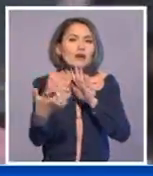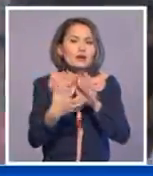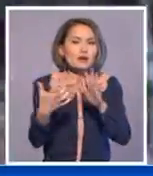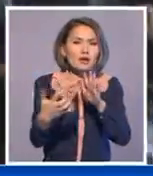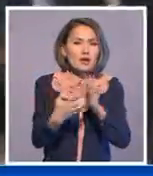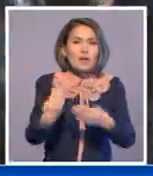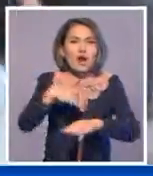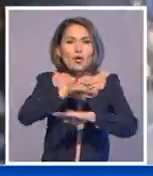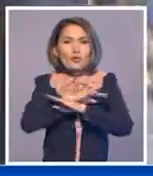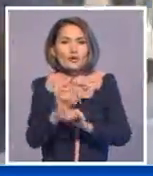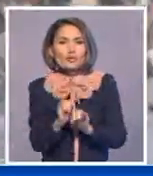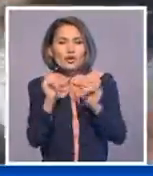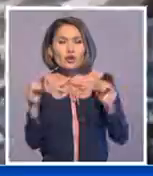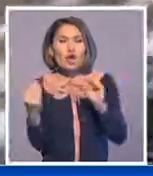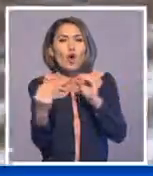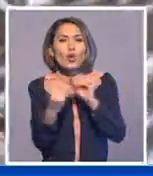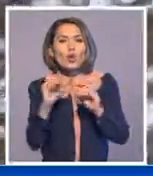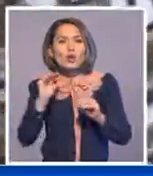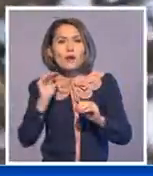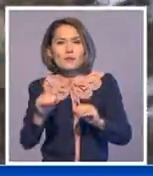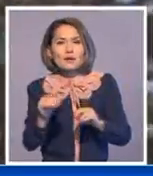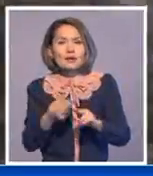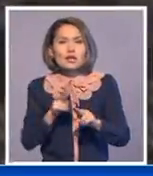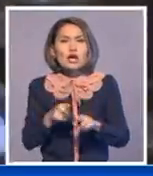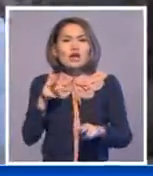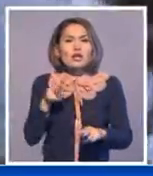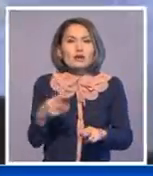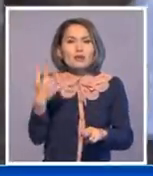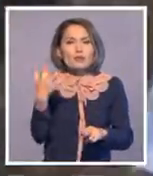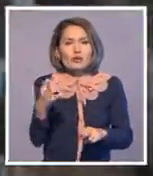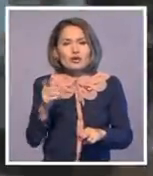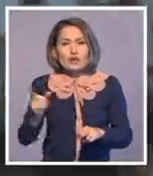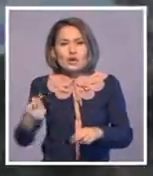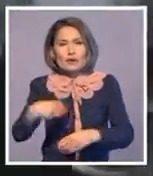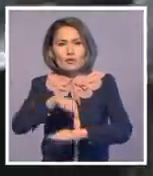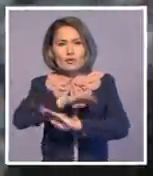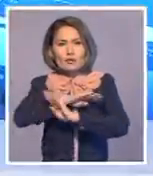құрбандар саны бұған дейін хабарланғандай 10 мың емес, 2 немесе 2,5 мыңға жетіп отыр.